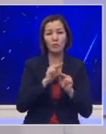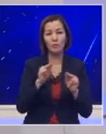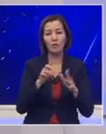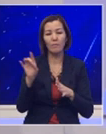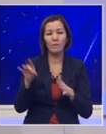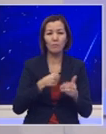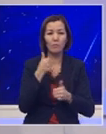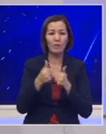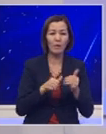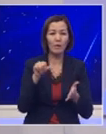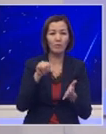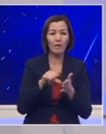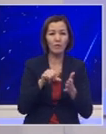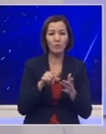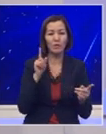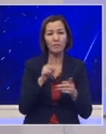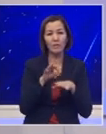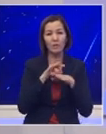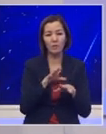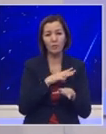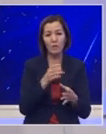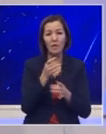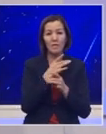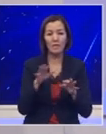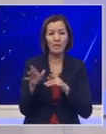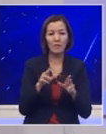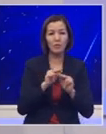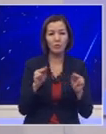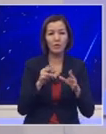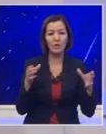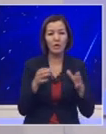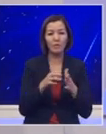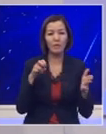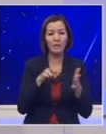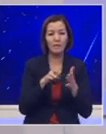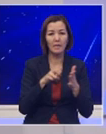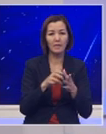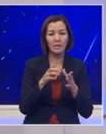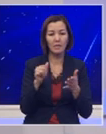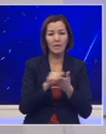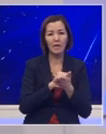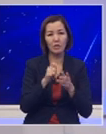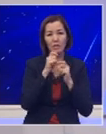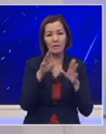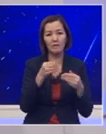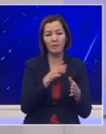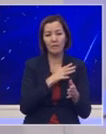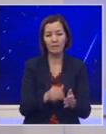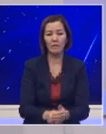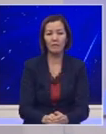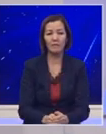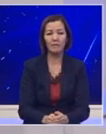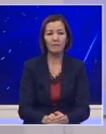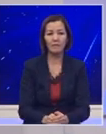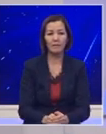үздік мұғалімі республикалық байқауының қатысушыларымен кездесу өткізді. Салтанатты шарада ұстаздар қауымына алғыс хаттар және ақшалай